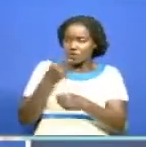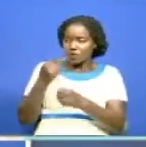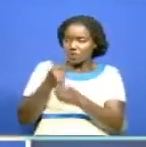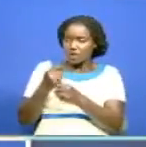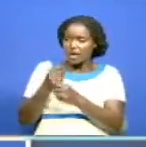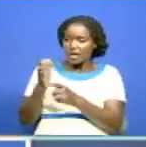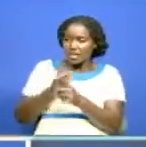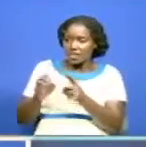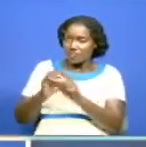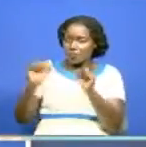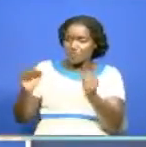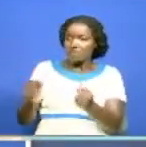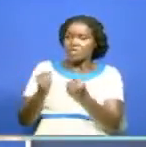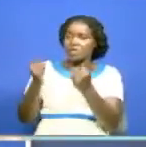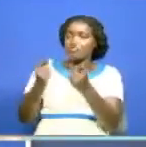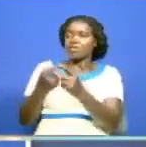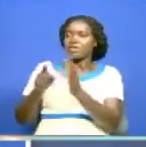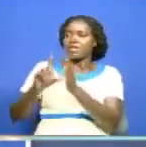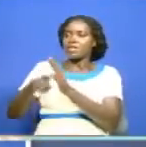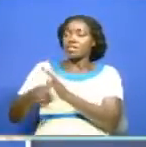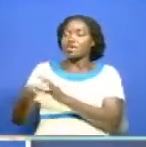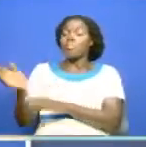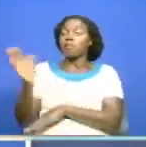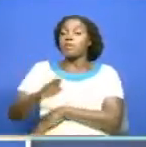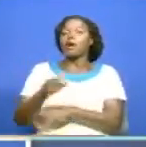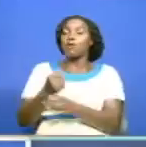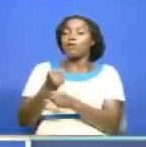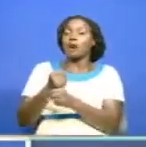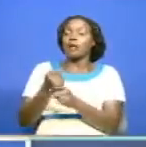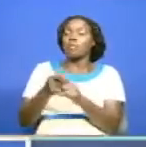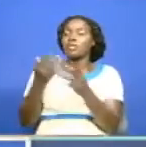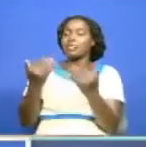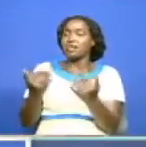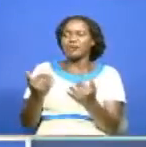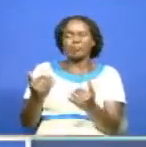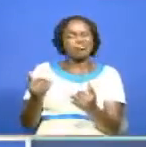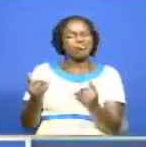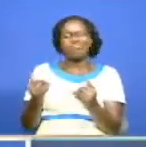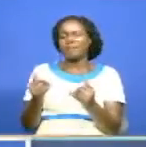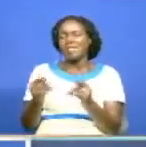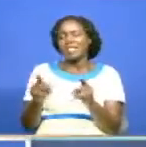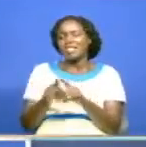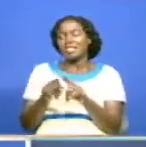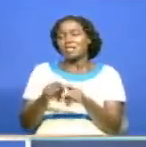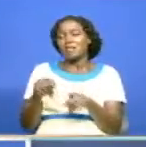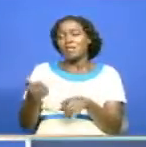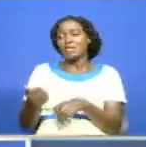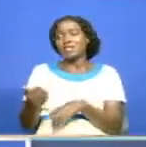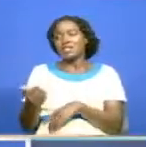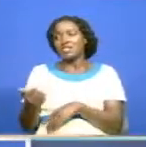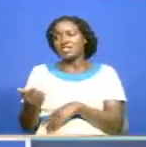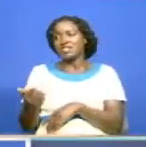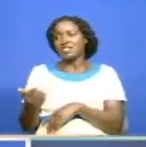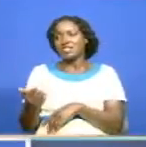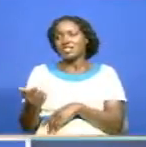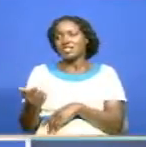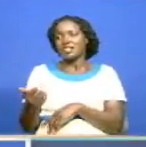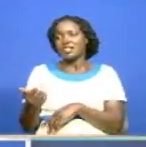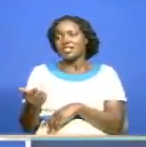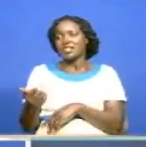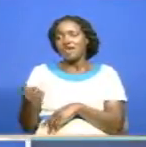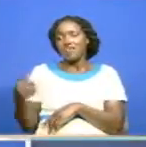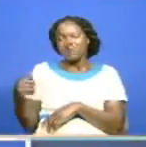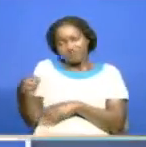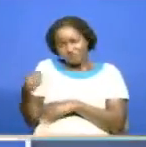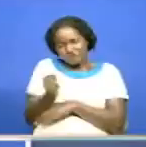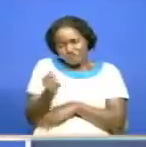salama, alafu baadaye sisi tutaweza kurejea kazini. Lakini kwa sasa, hata kwa wengine ambao walirudishwa kwa njia